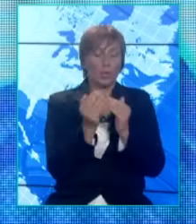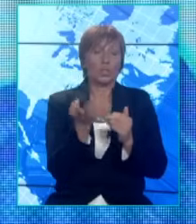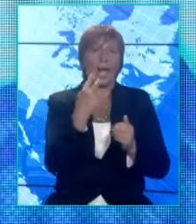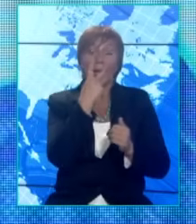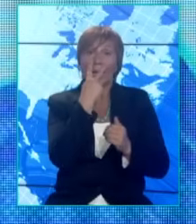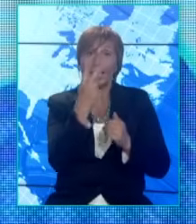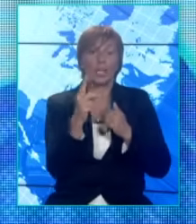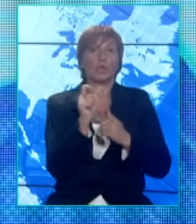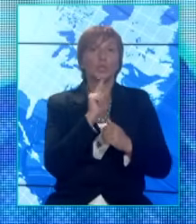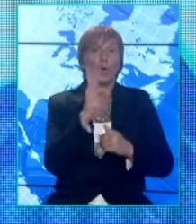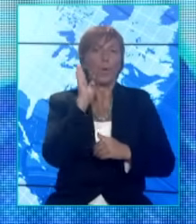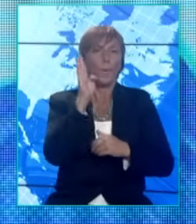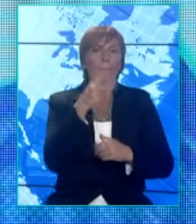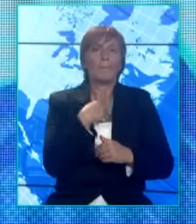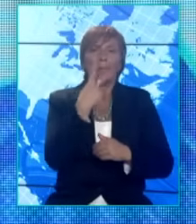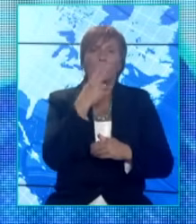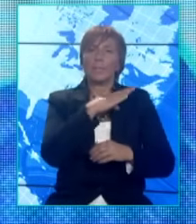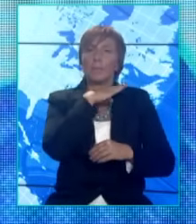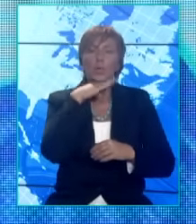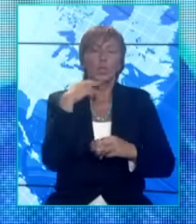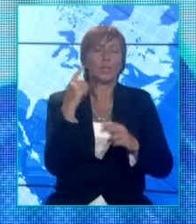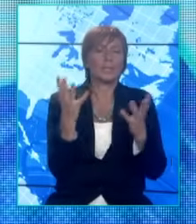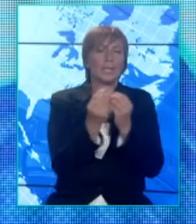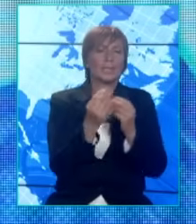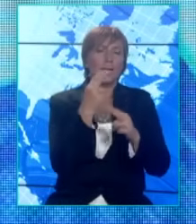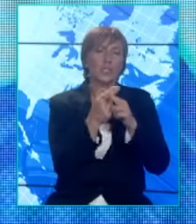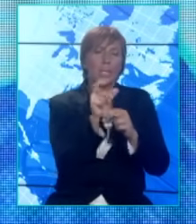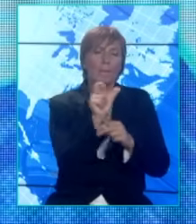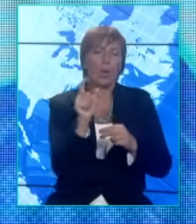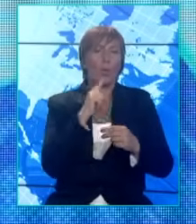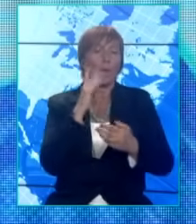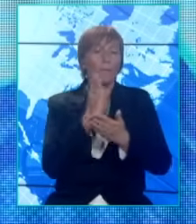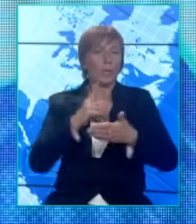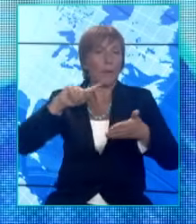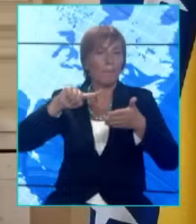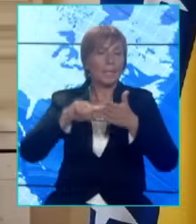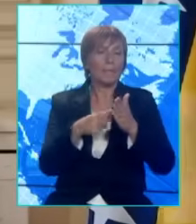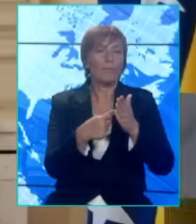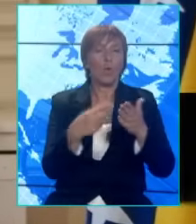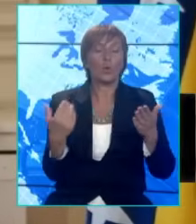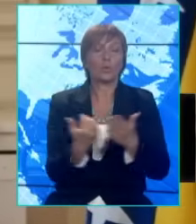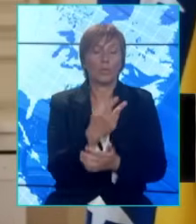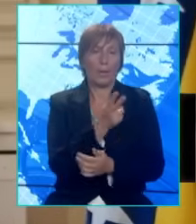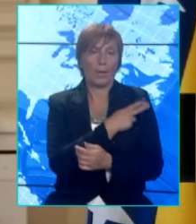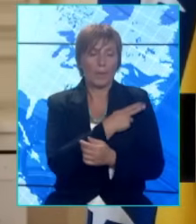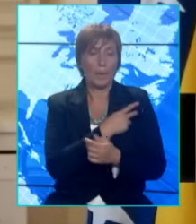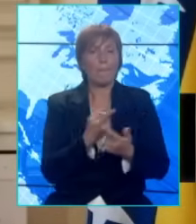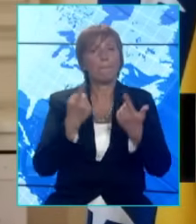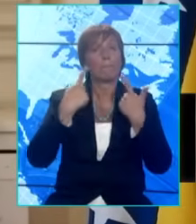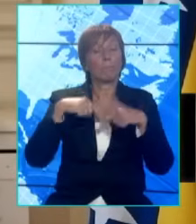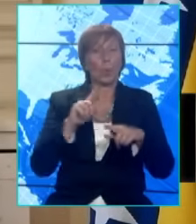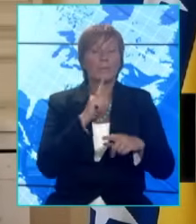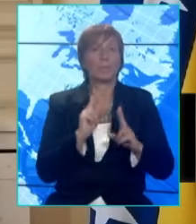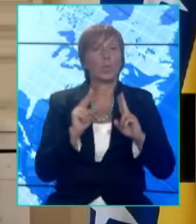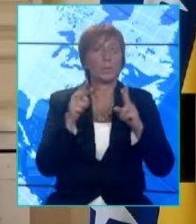gledajući u budućnost vidimo dosta zajedničkih imenitelja koji moraju biti fokus ove generacije. Važno je posebno iz